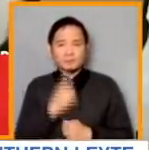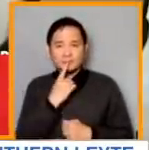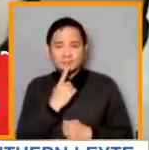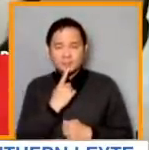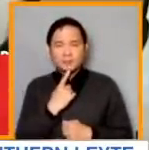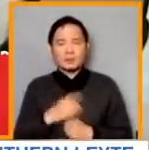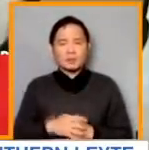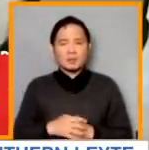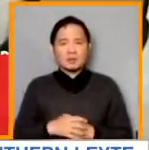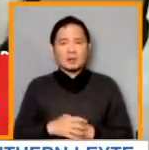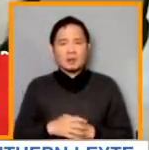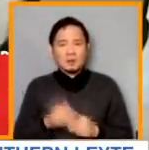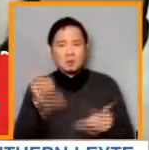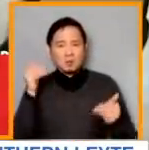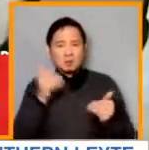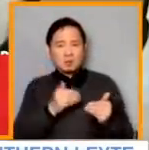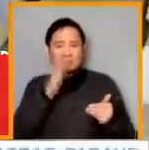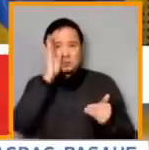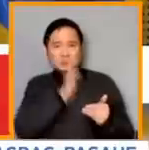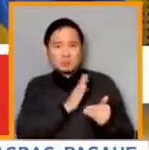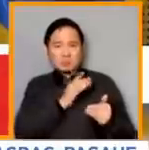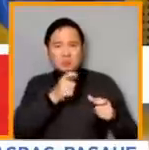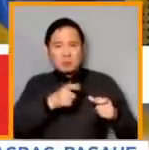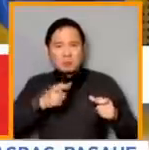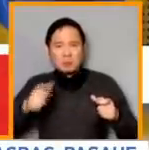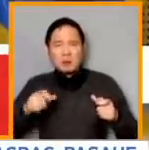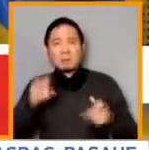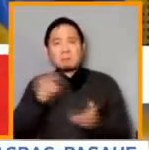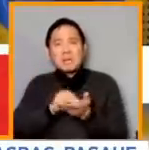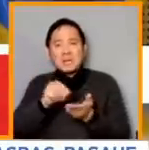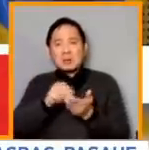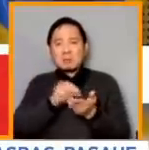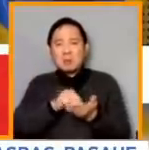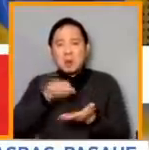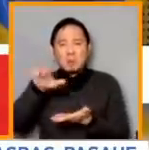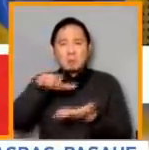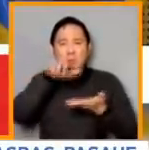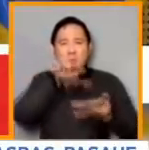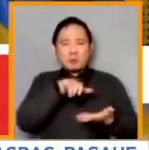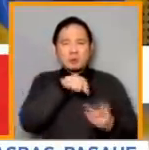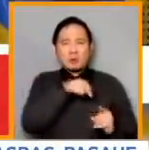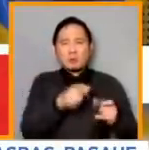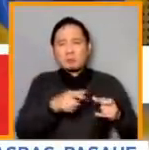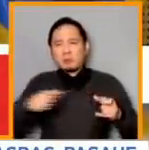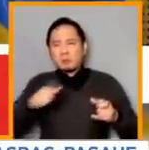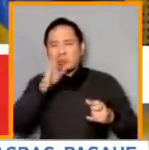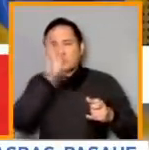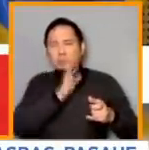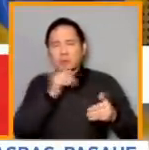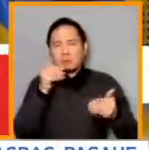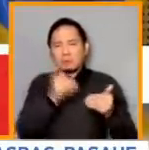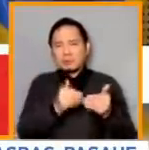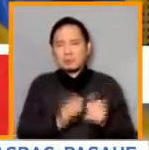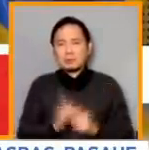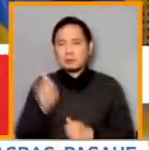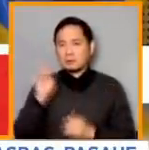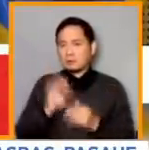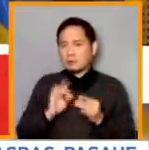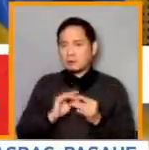ng milyon-milyong COVID-19 vaccine. The vaccines are here and ready to